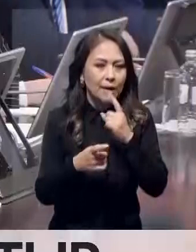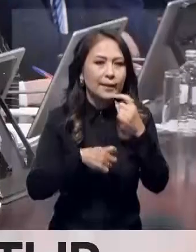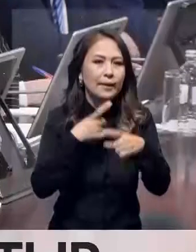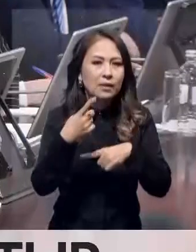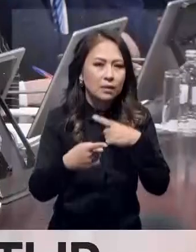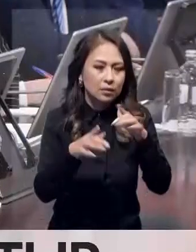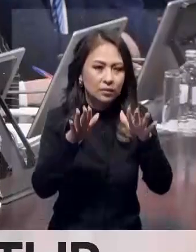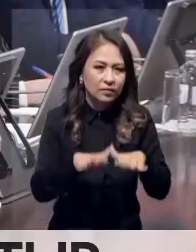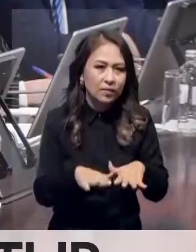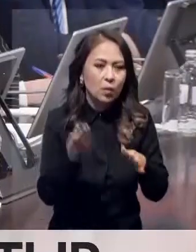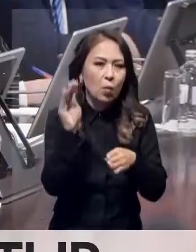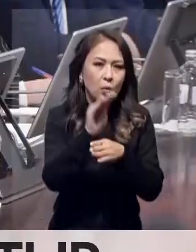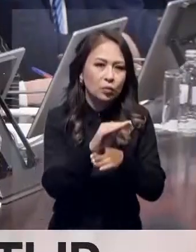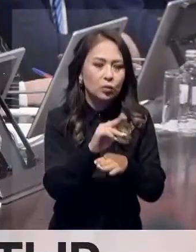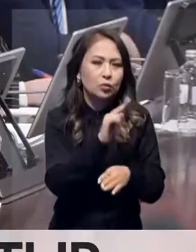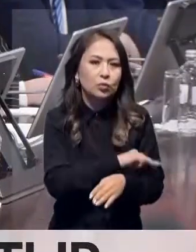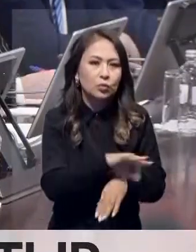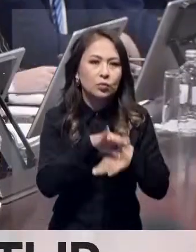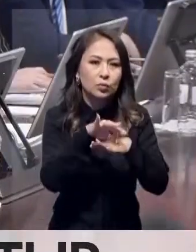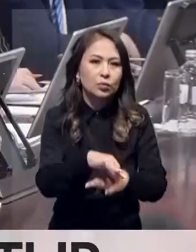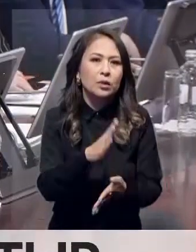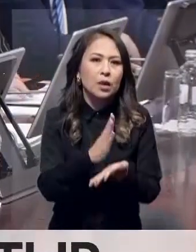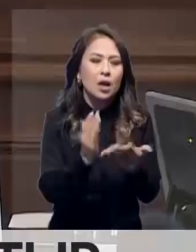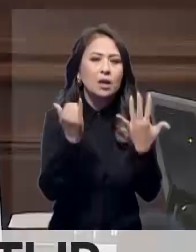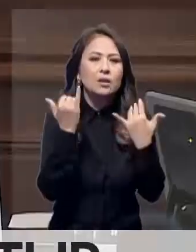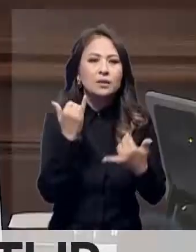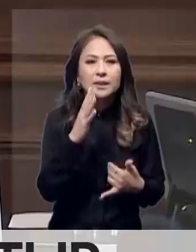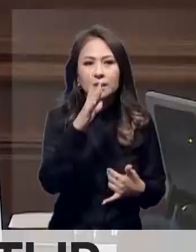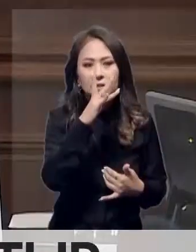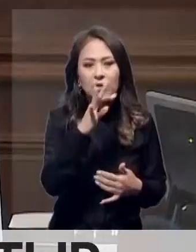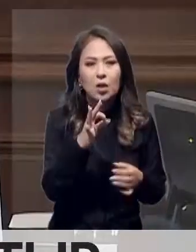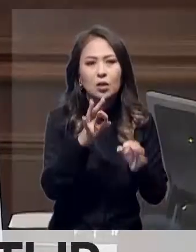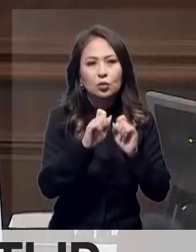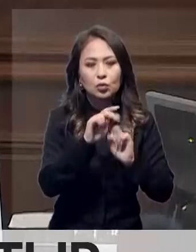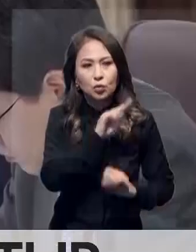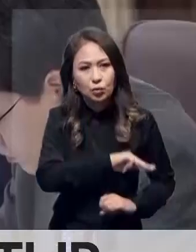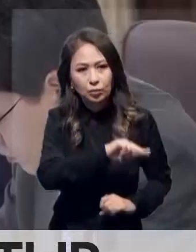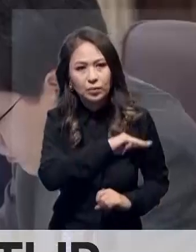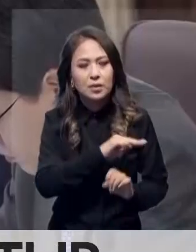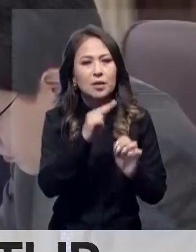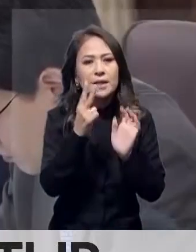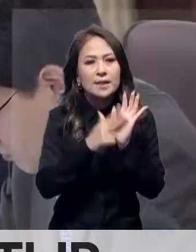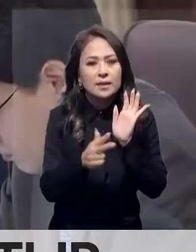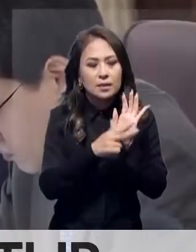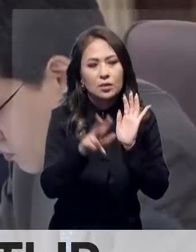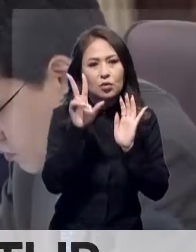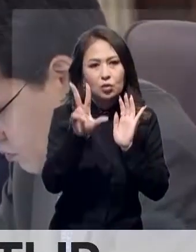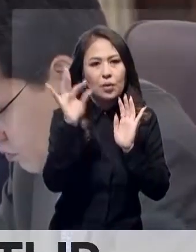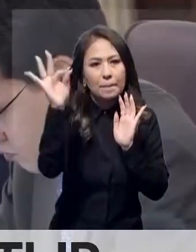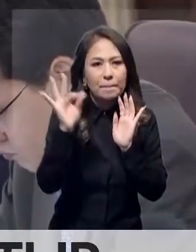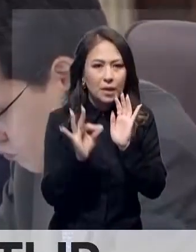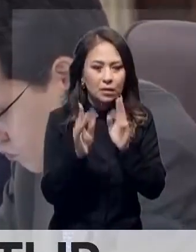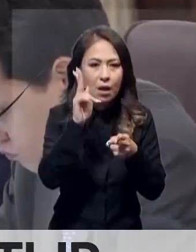бөлімдерге қосу бойынша жұмыс жүргізілуде. Бүгінгі таңда осы жұмыс мектептердің